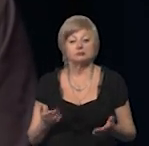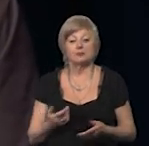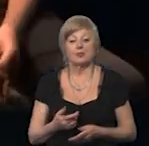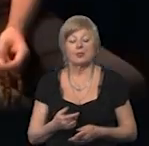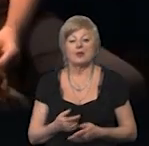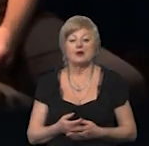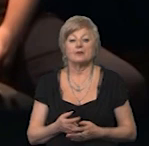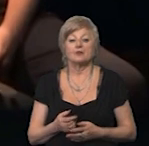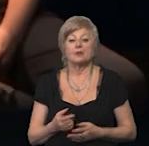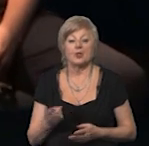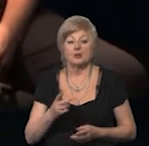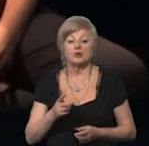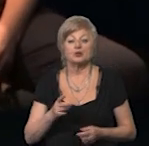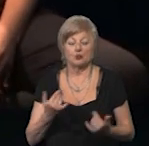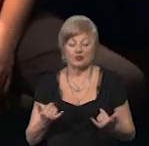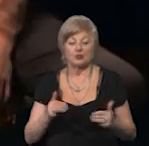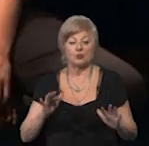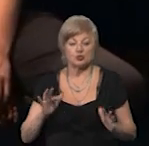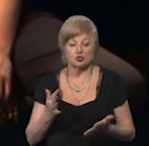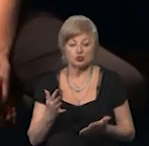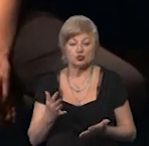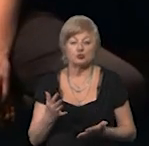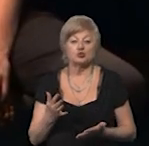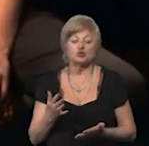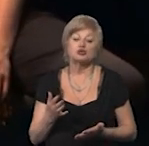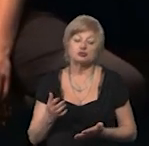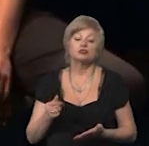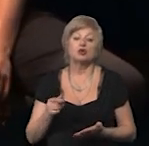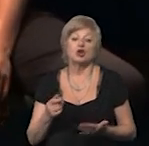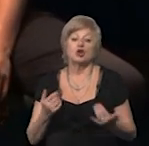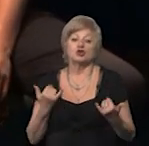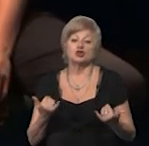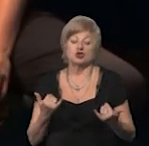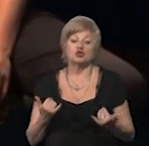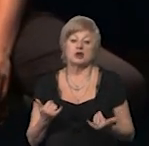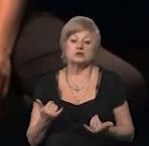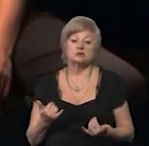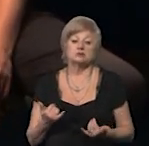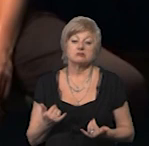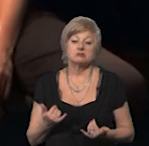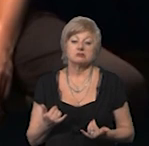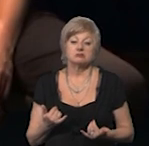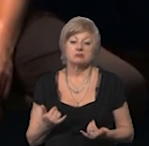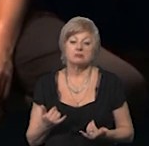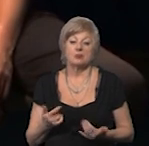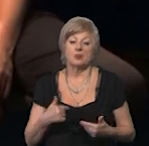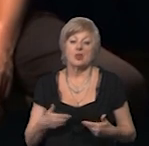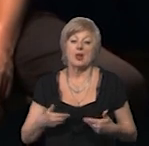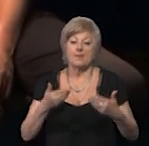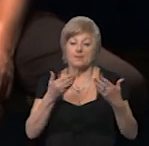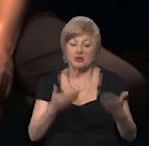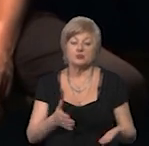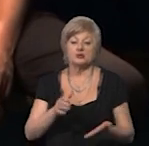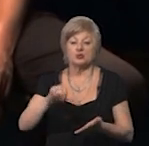сторону. І в даному випадку я от в Бандерштаті. Ну, на сьогоднішній день ще мене запросили зніматися в